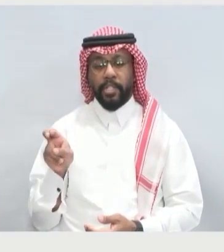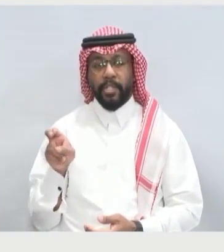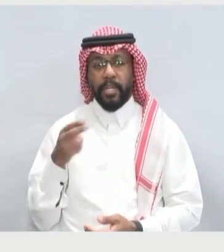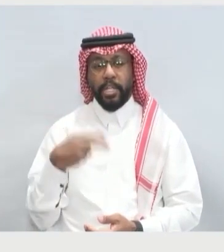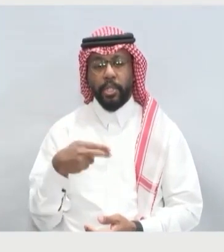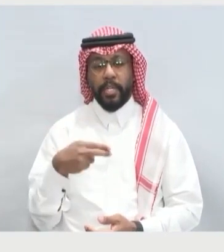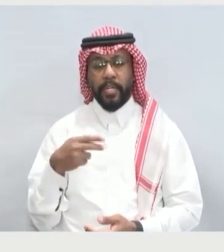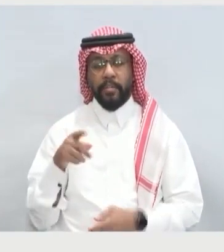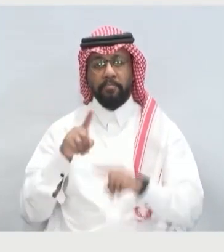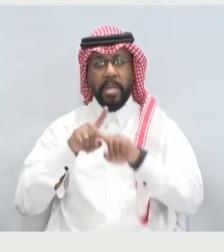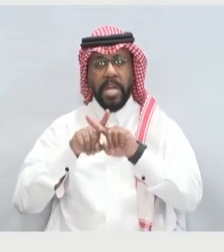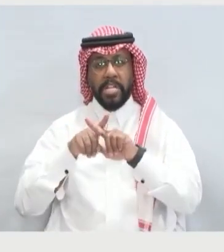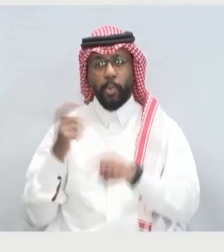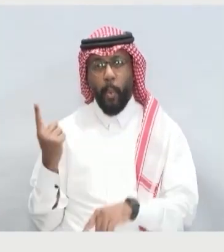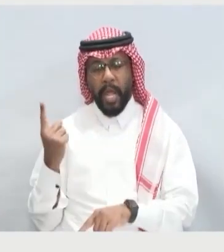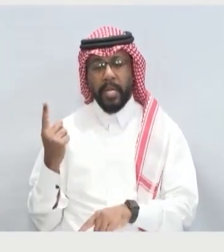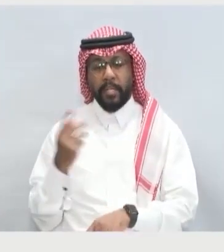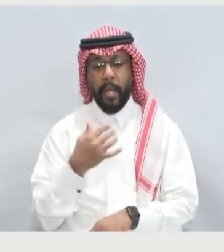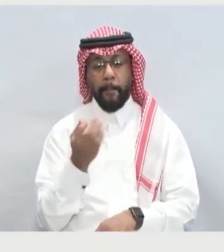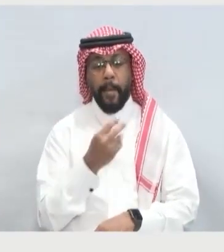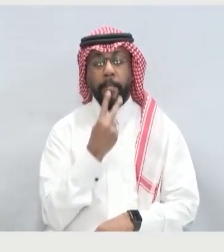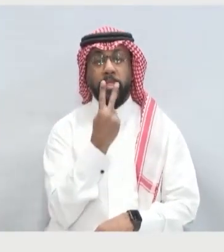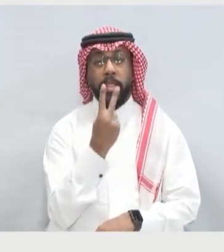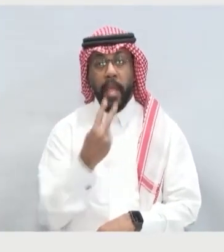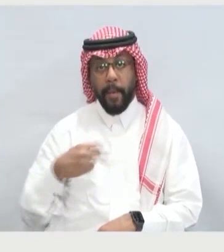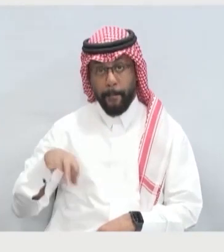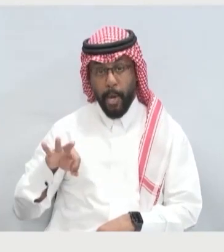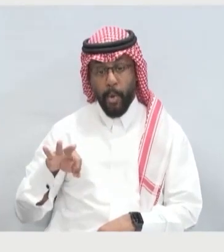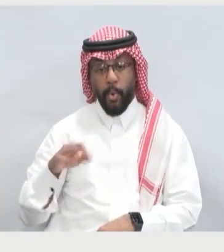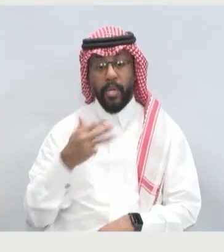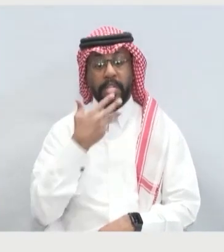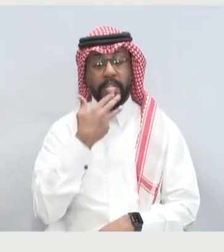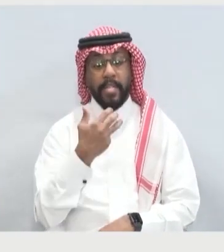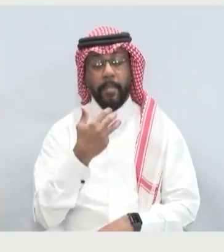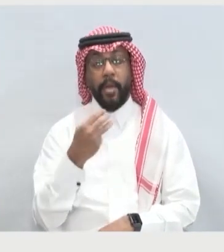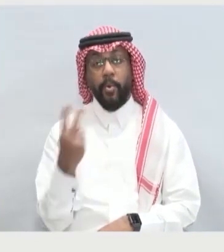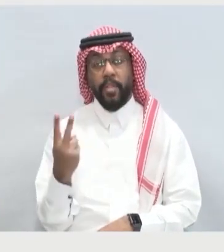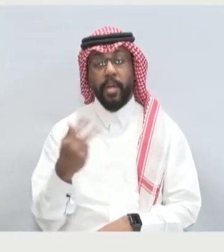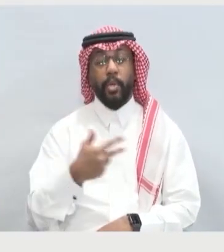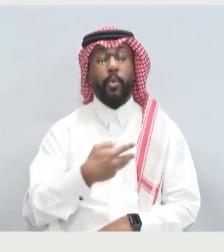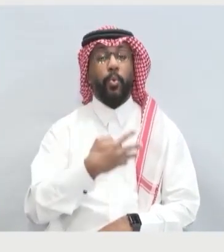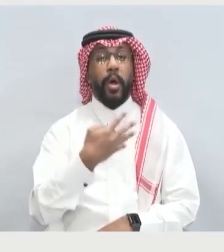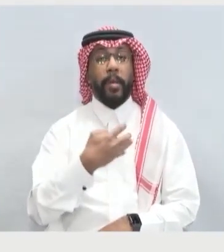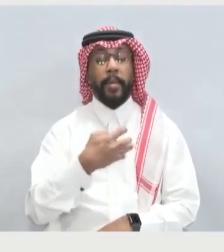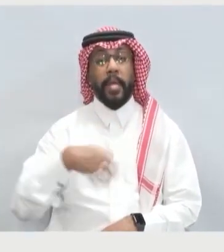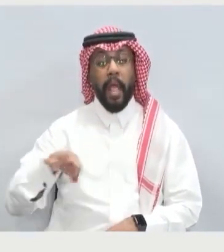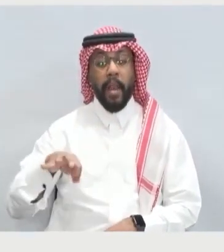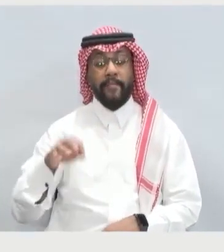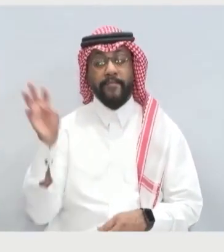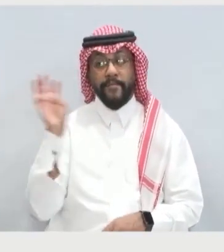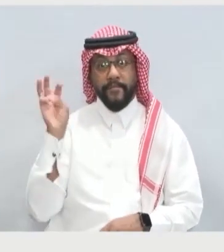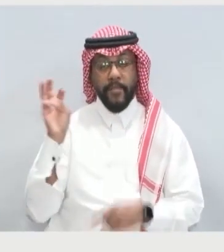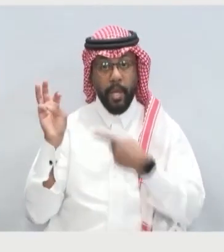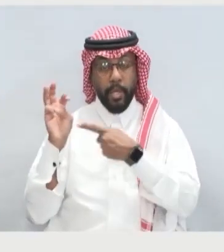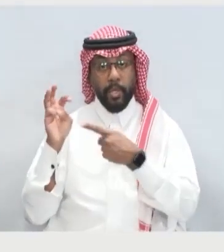المتداوله مليون و942 ال ريال وستدفع هذه الاصول قصيره الاجل عبر الشركه